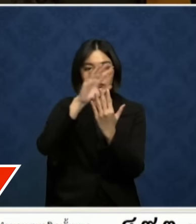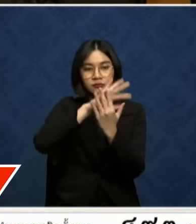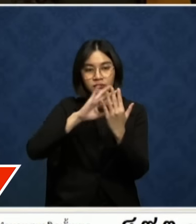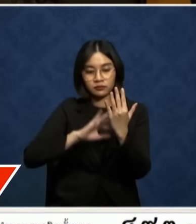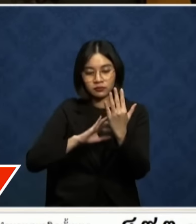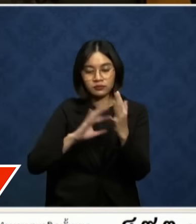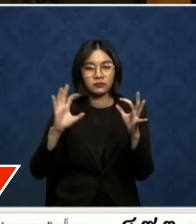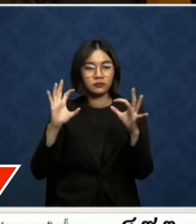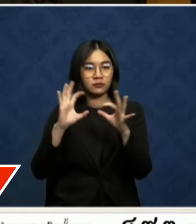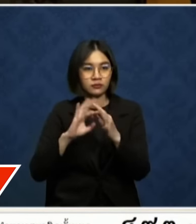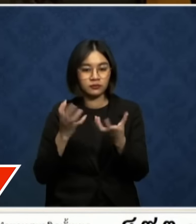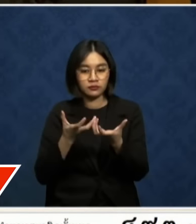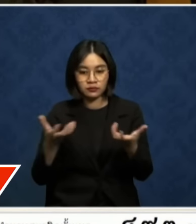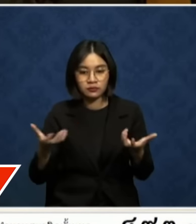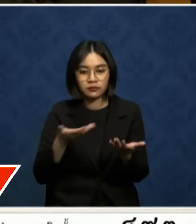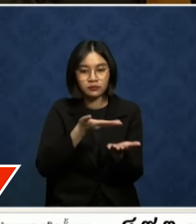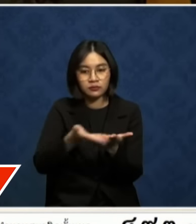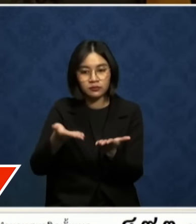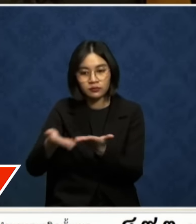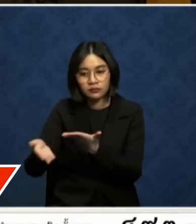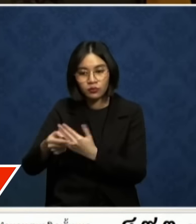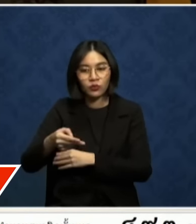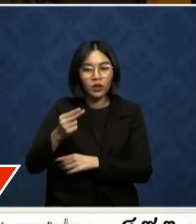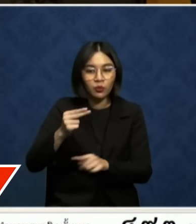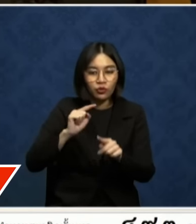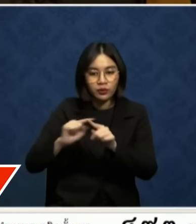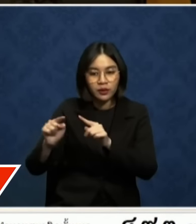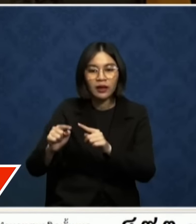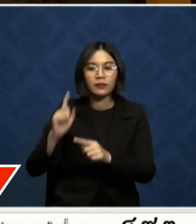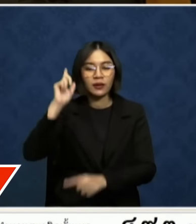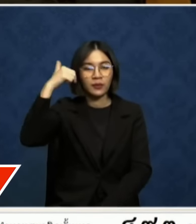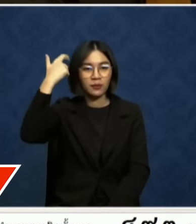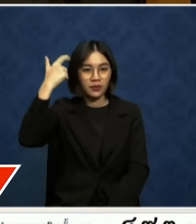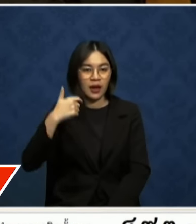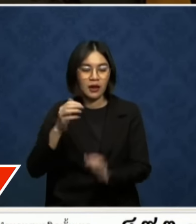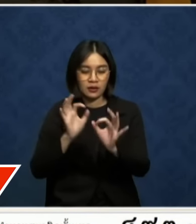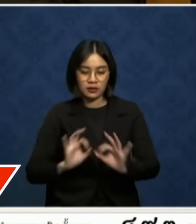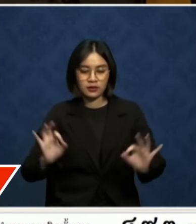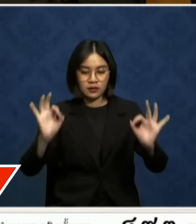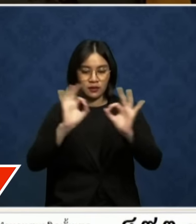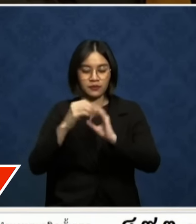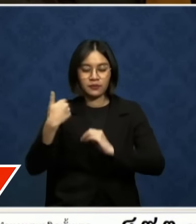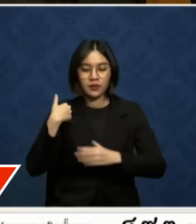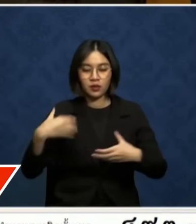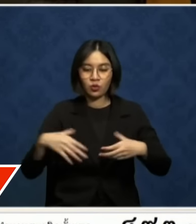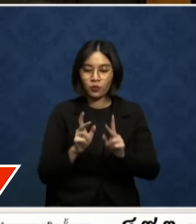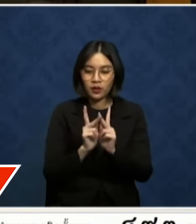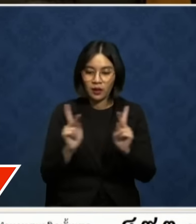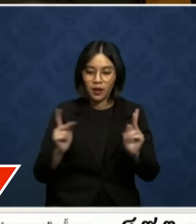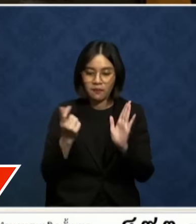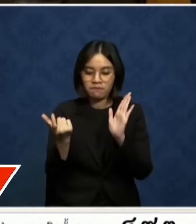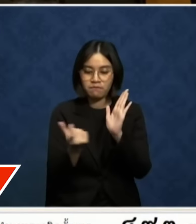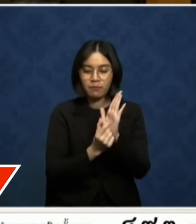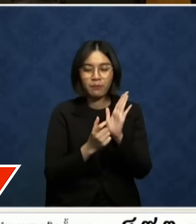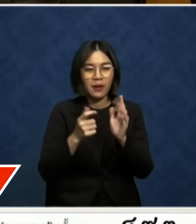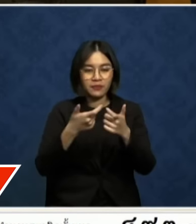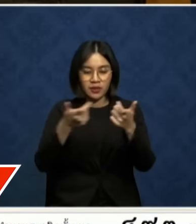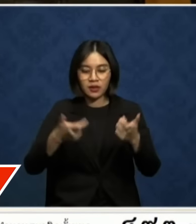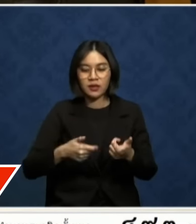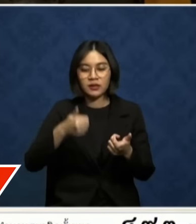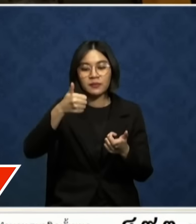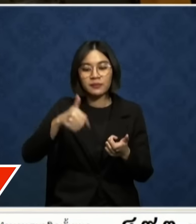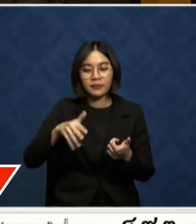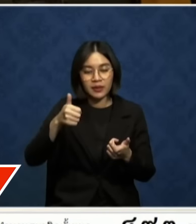วข้องกับการซื้ออาวุธในประเทศเมียนมาเรื่องนี้มีความสำคัญจริงๆคณะกรรมการเราอาจจะไม่สามารถที่จะใส่เรื่องนี้เข้าไปในรายงานฉบับนี้